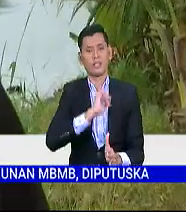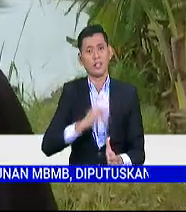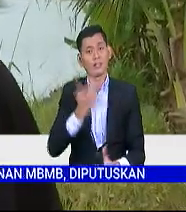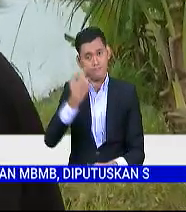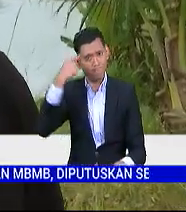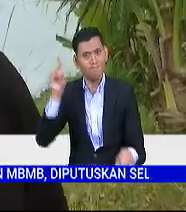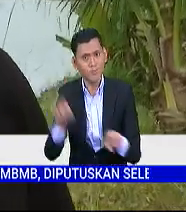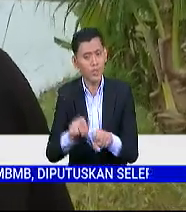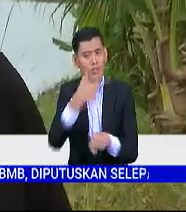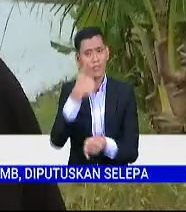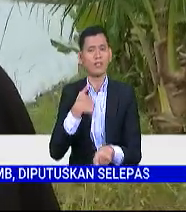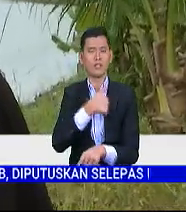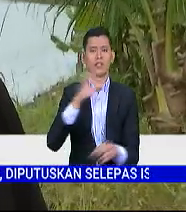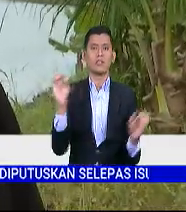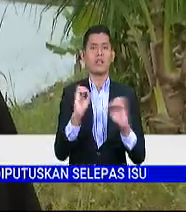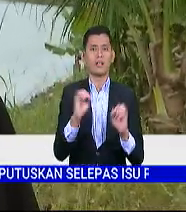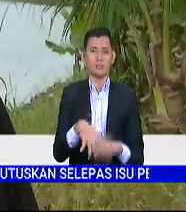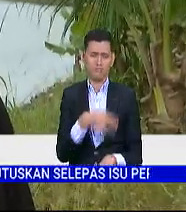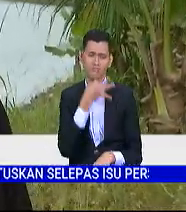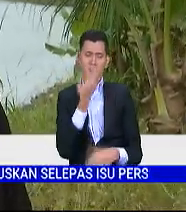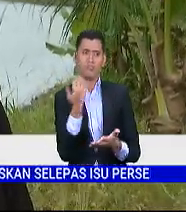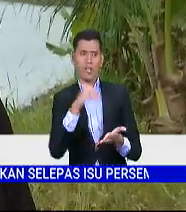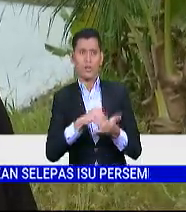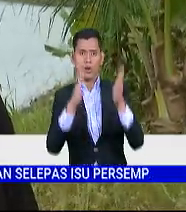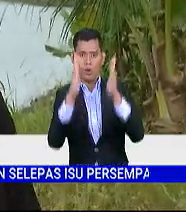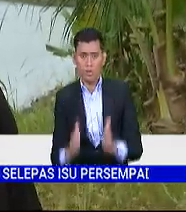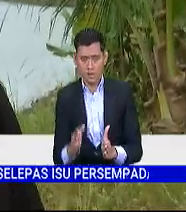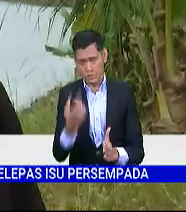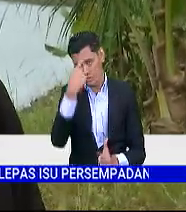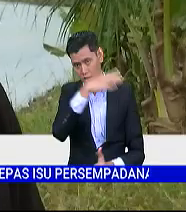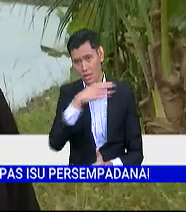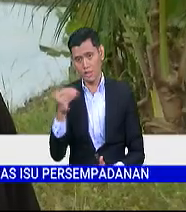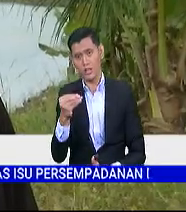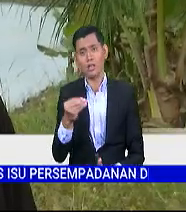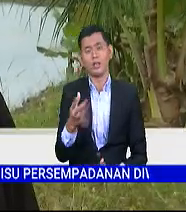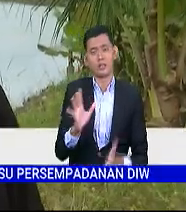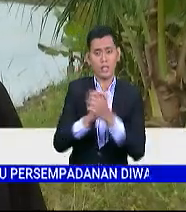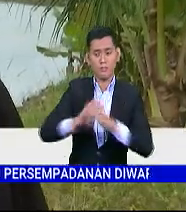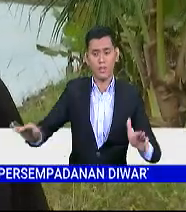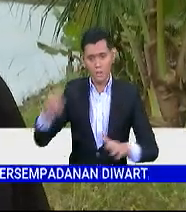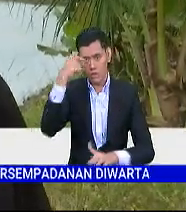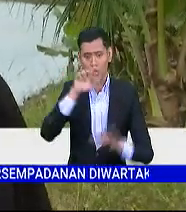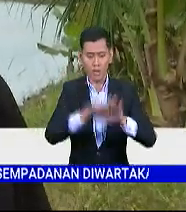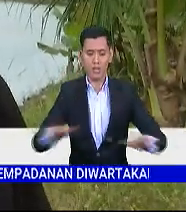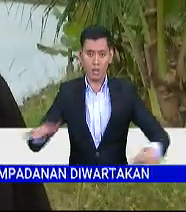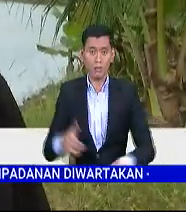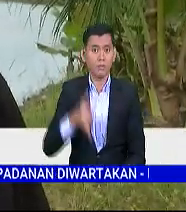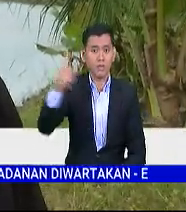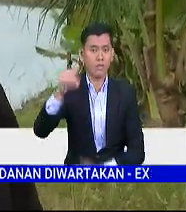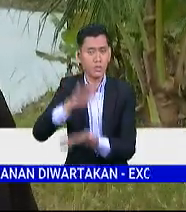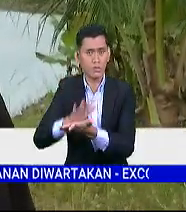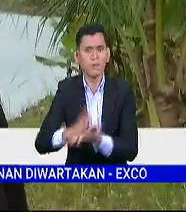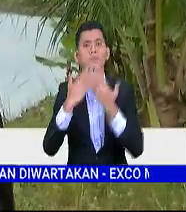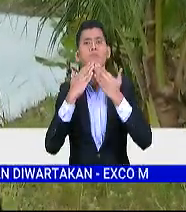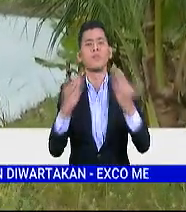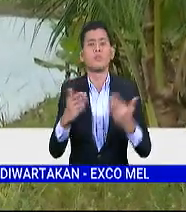setuju supaya tidak kita merugui lagi untuk anak-anak yang pergi sekolah. Ini berterima kasih juga sama pihak kerajaan